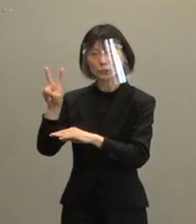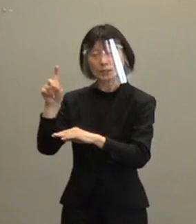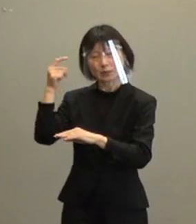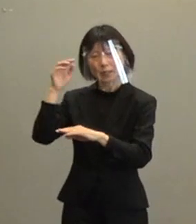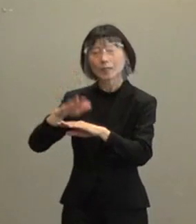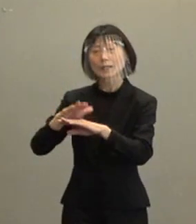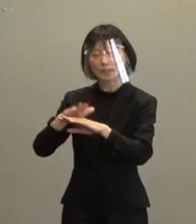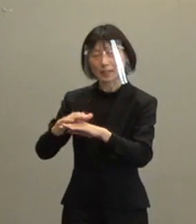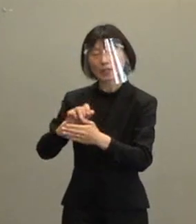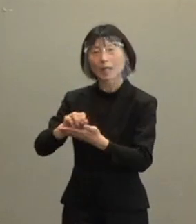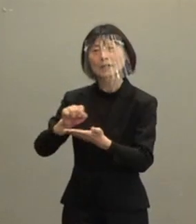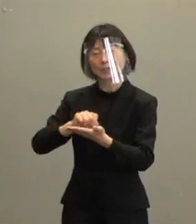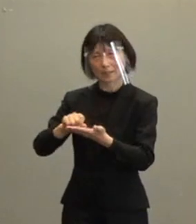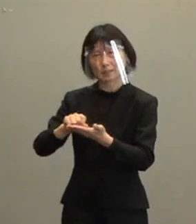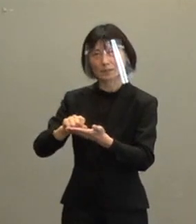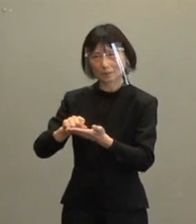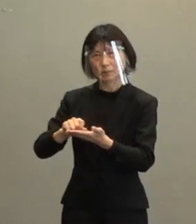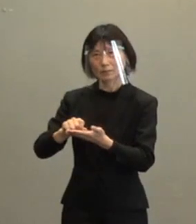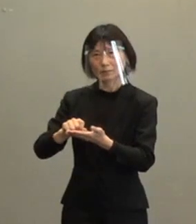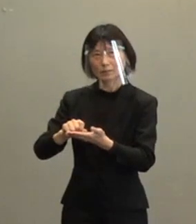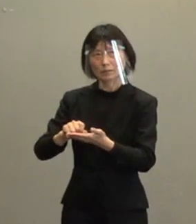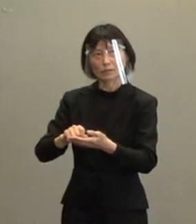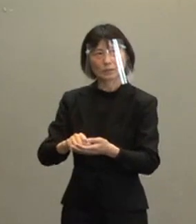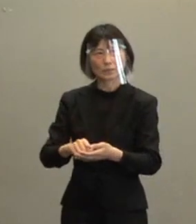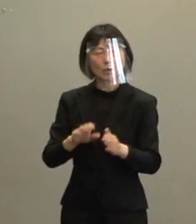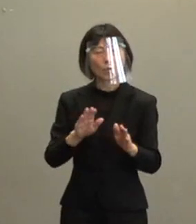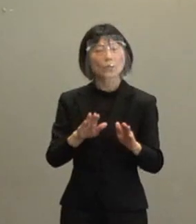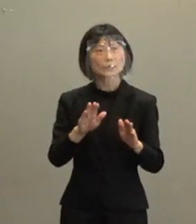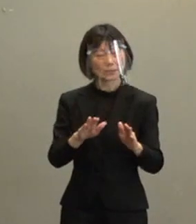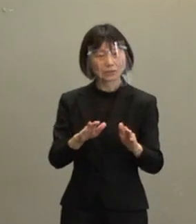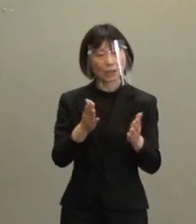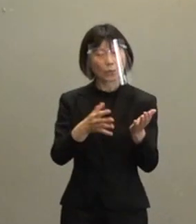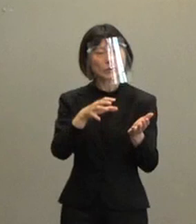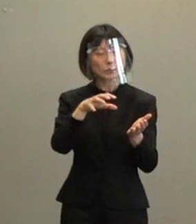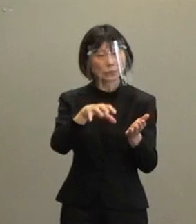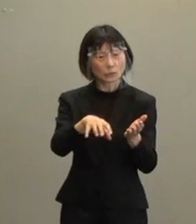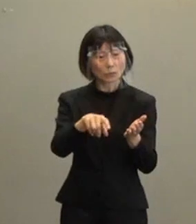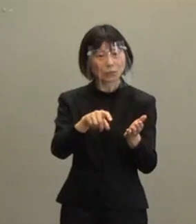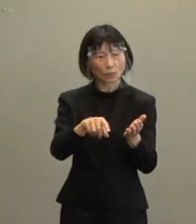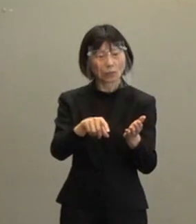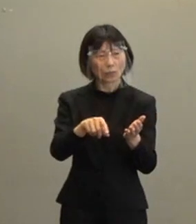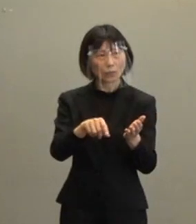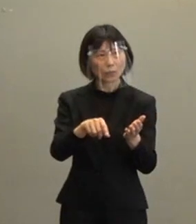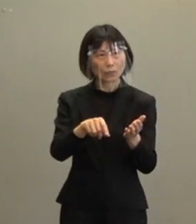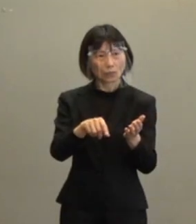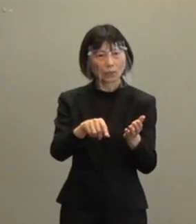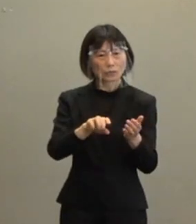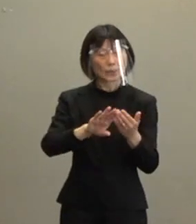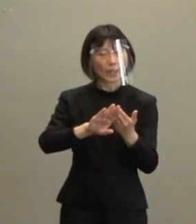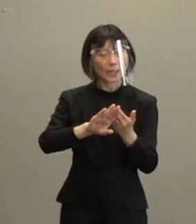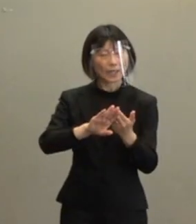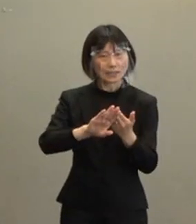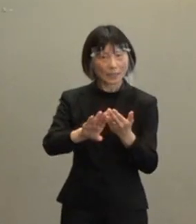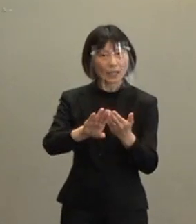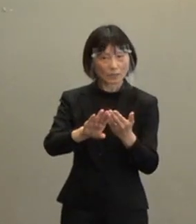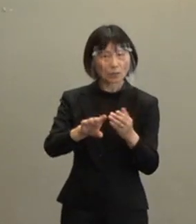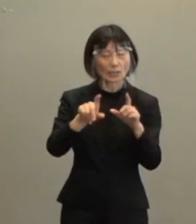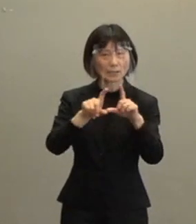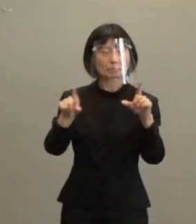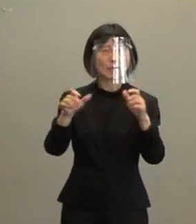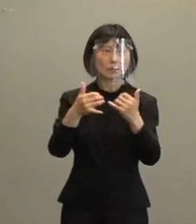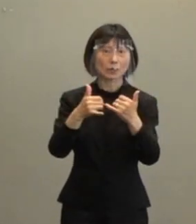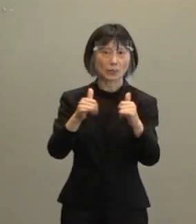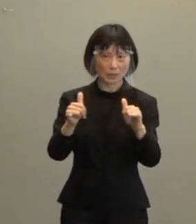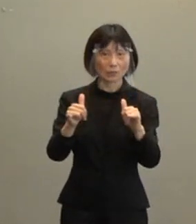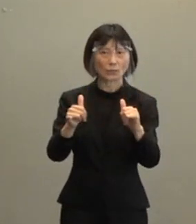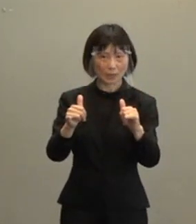が盛り込まれているというふうに考えていただければいいと 思います。本日はじゃあ保育所におけるものというのは飛び出しして、それ以外 その一般に対する人の例